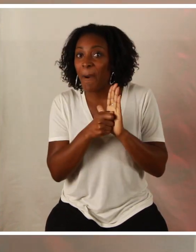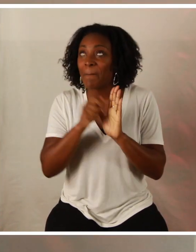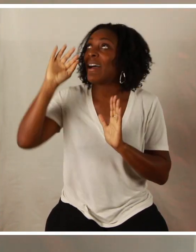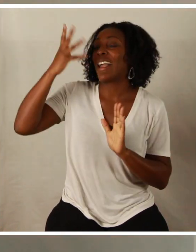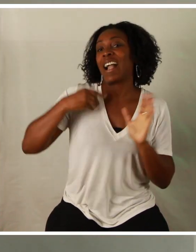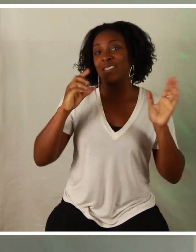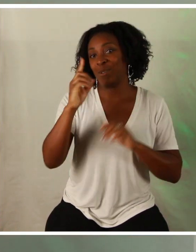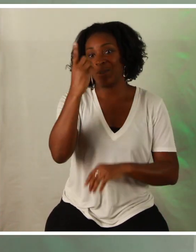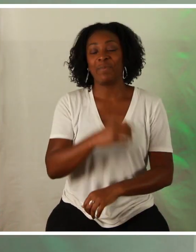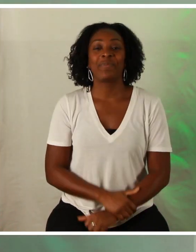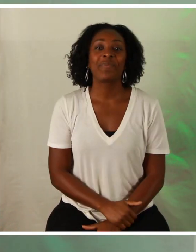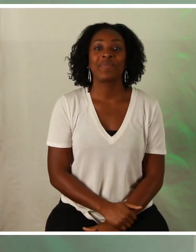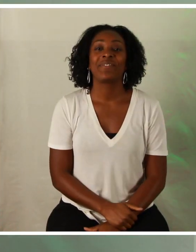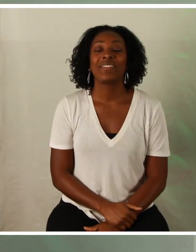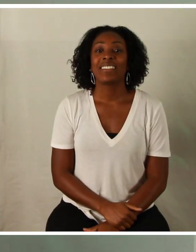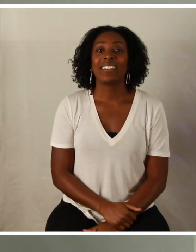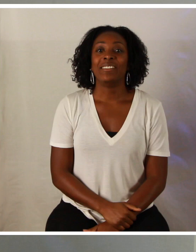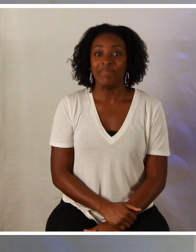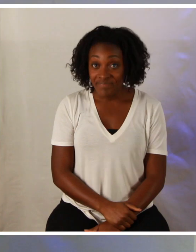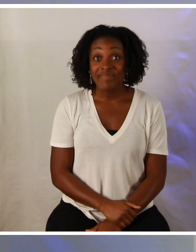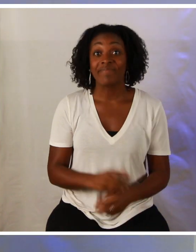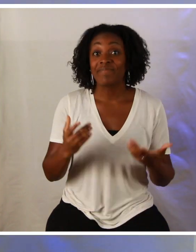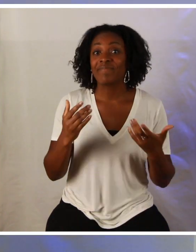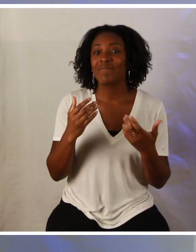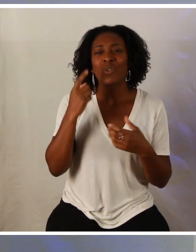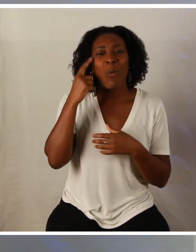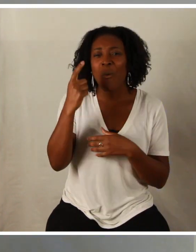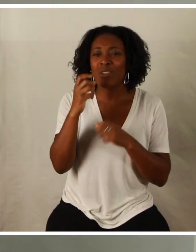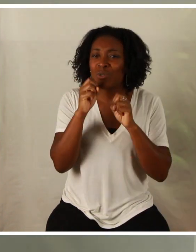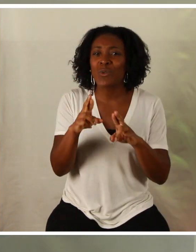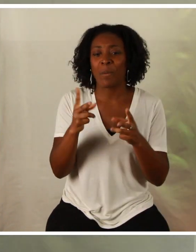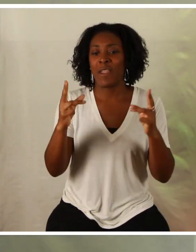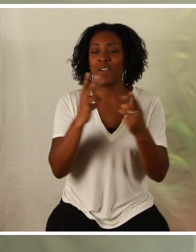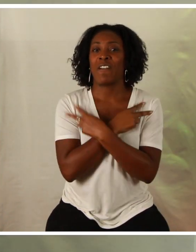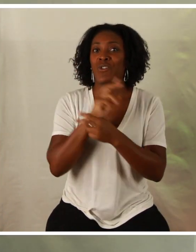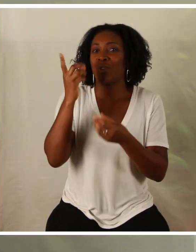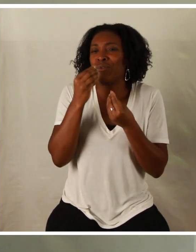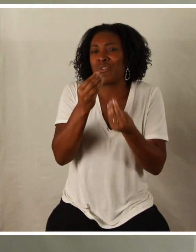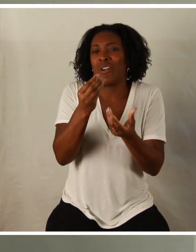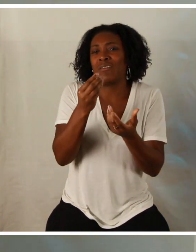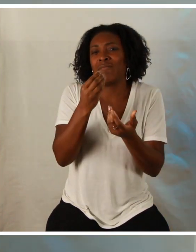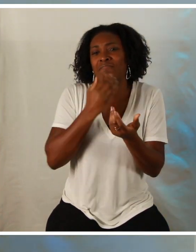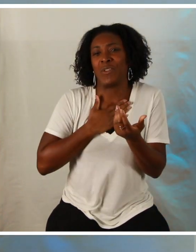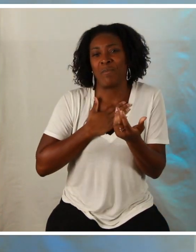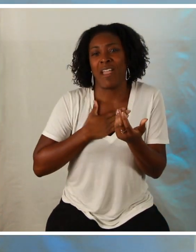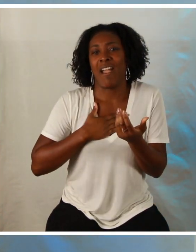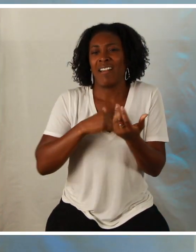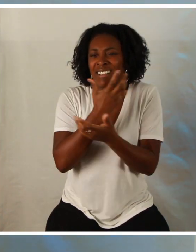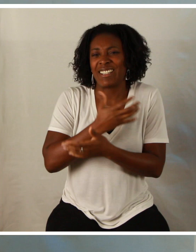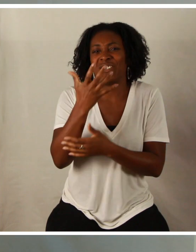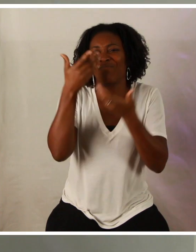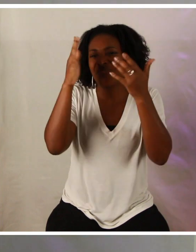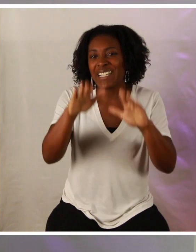Dieu, en croyant que le Seigneur vous a enrichi pendant ces temps-là. Alors, on va reprendre là où